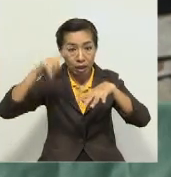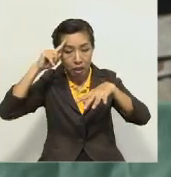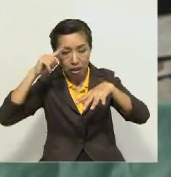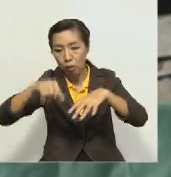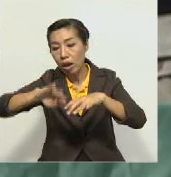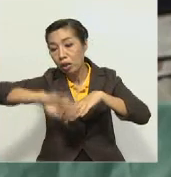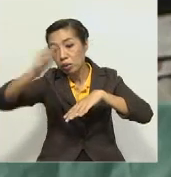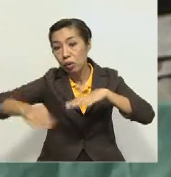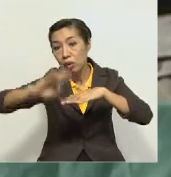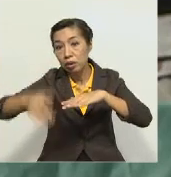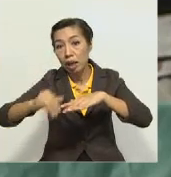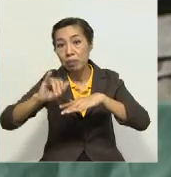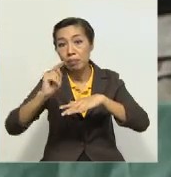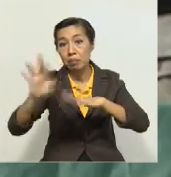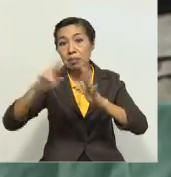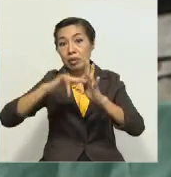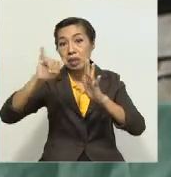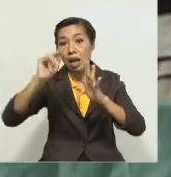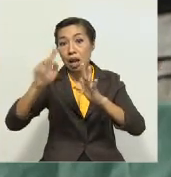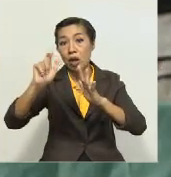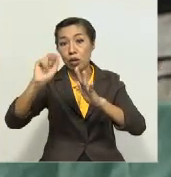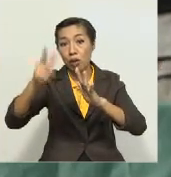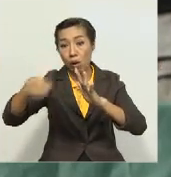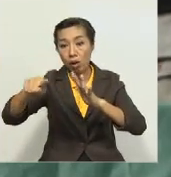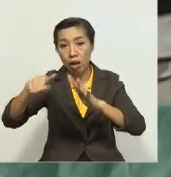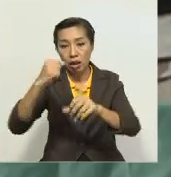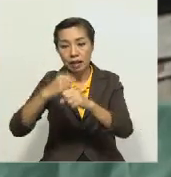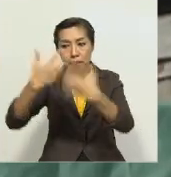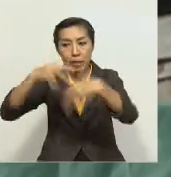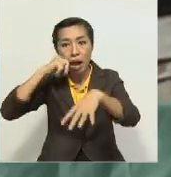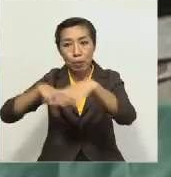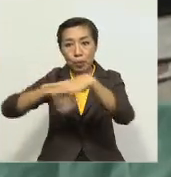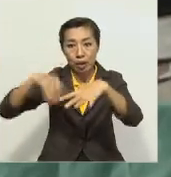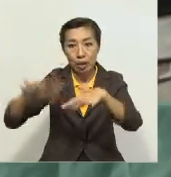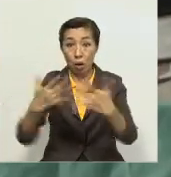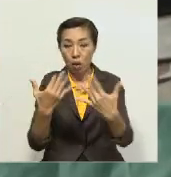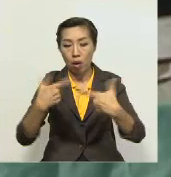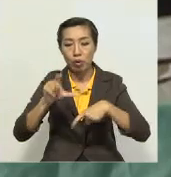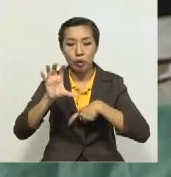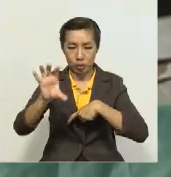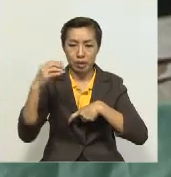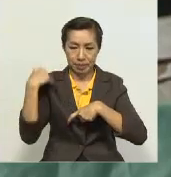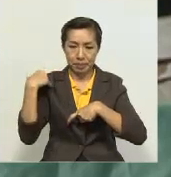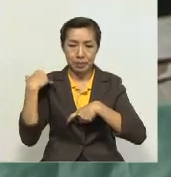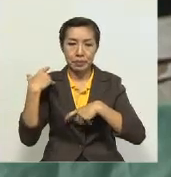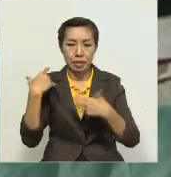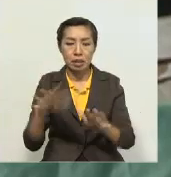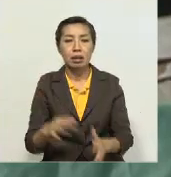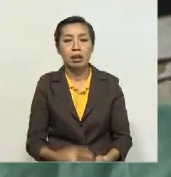ทอง ได้ทำสเร็จสองจดนมั้ยเดี๋ยๆ ยกจะมคลิใหดูและเด๋ท่าน